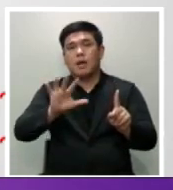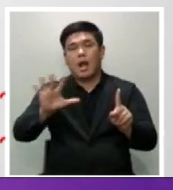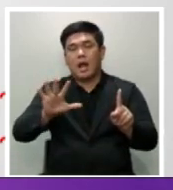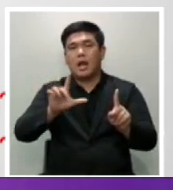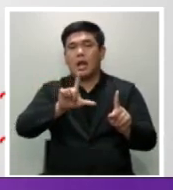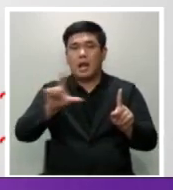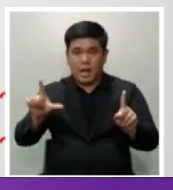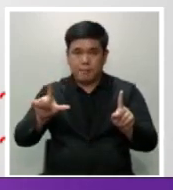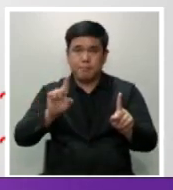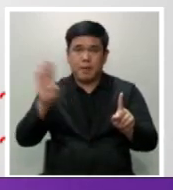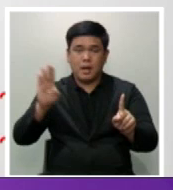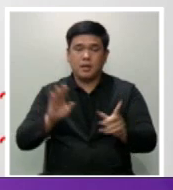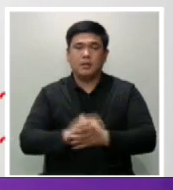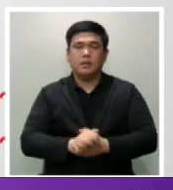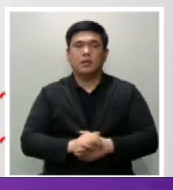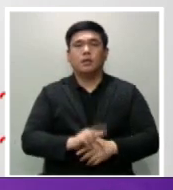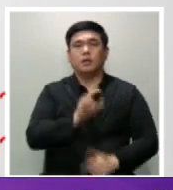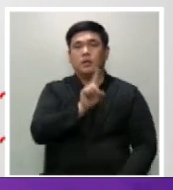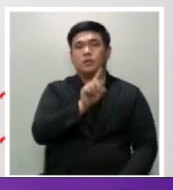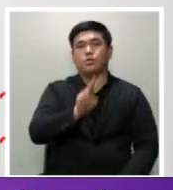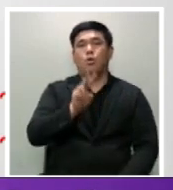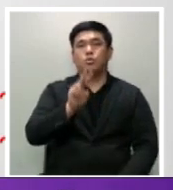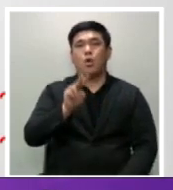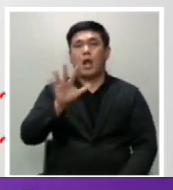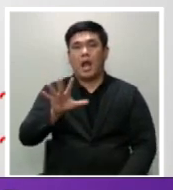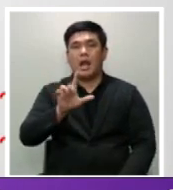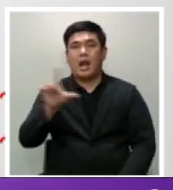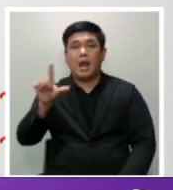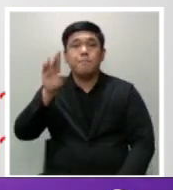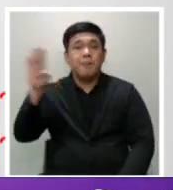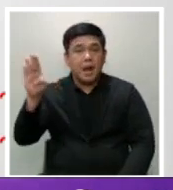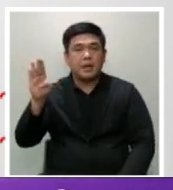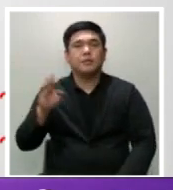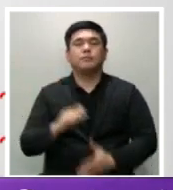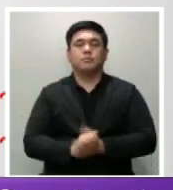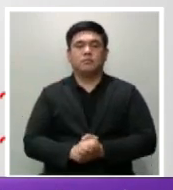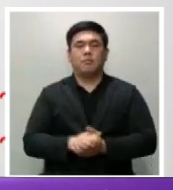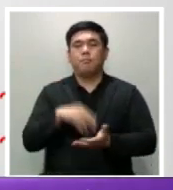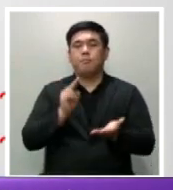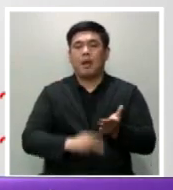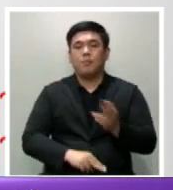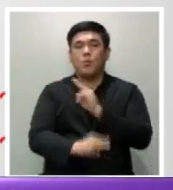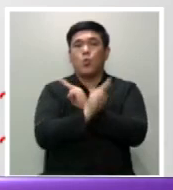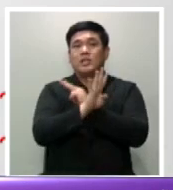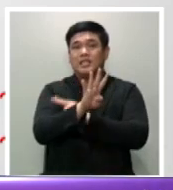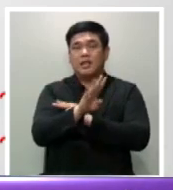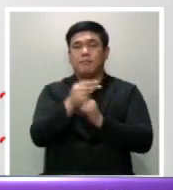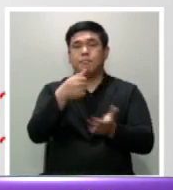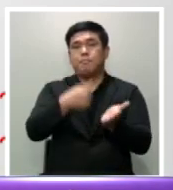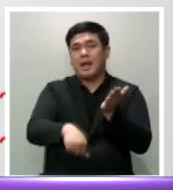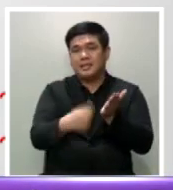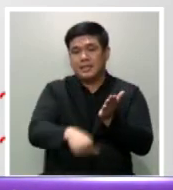1,225 ล้านบาท 1,225 ล้านบาทคือปรับ4เท่าของภาษีที่หลีก